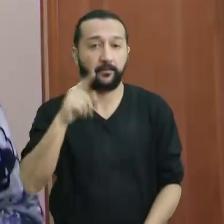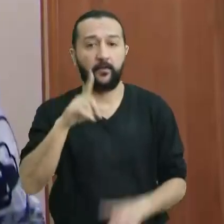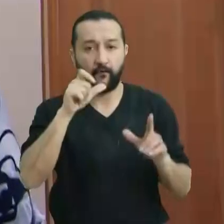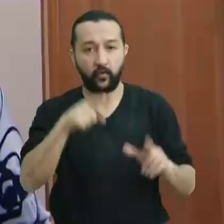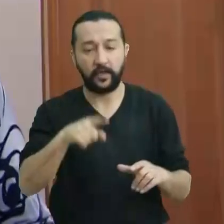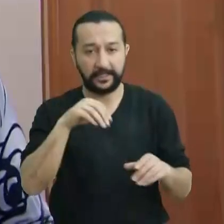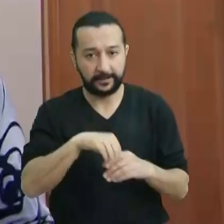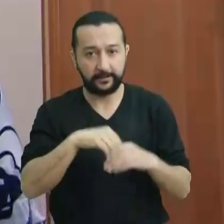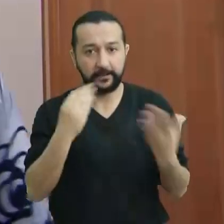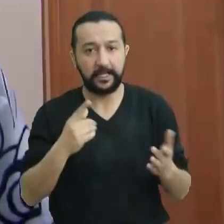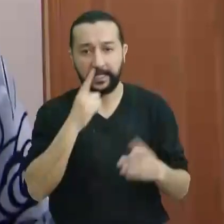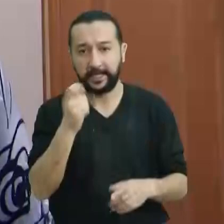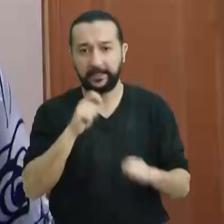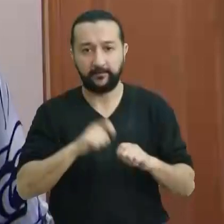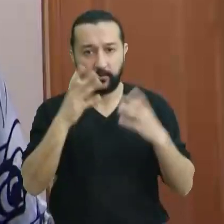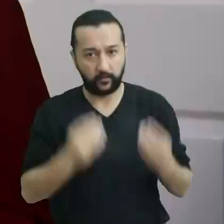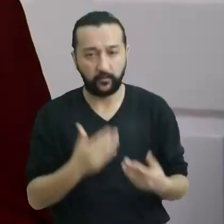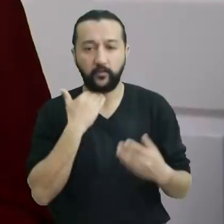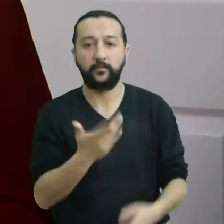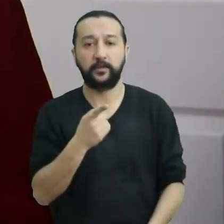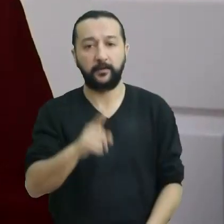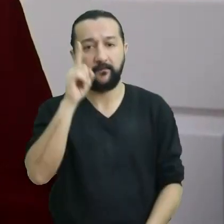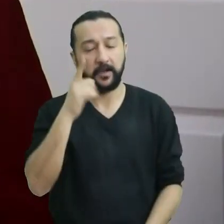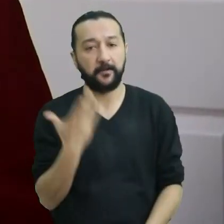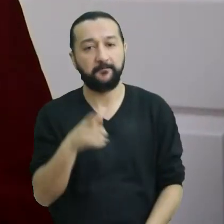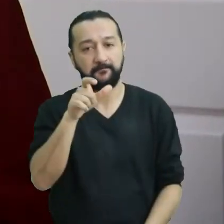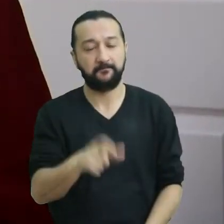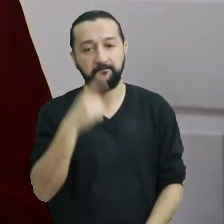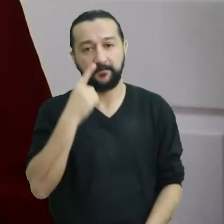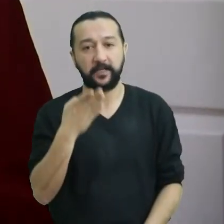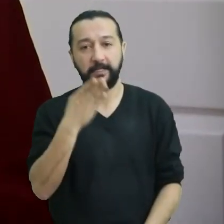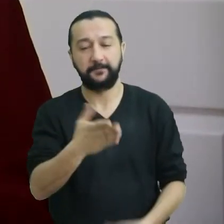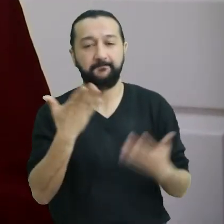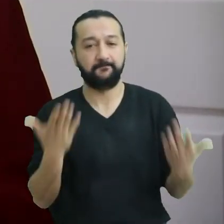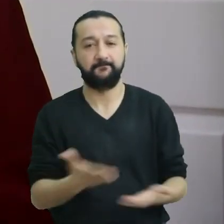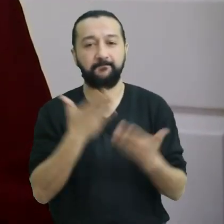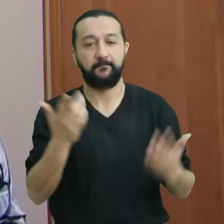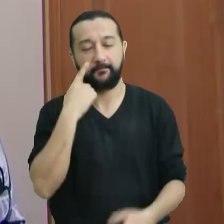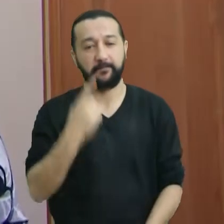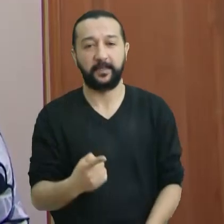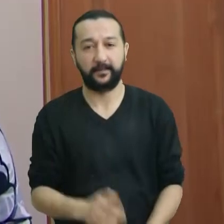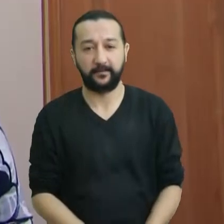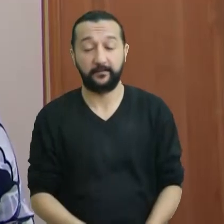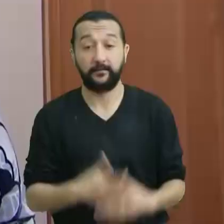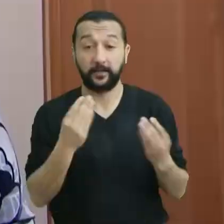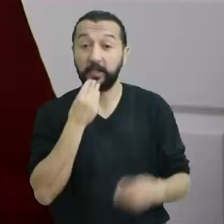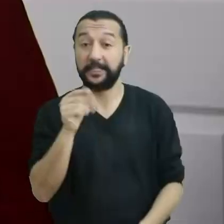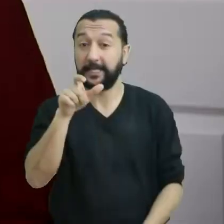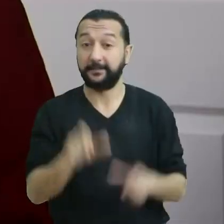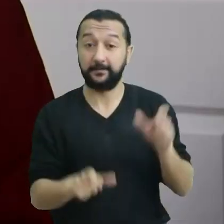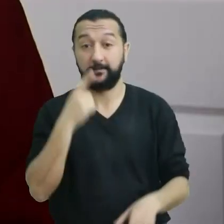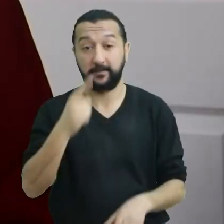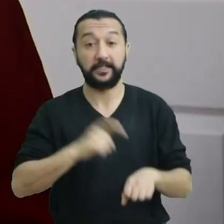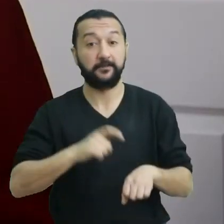Canım fotoğrafın ne işi var, olur mu öyle şey? Vallahi be şuraya bak ya. Gidey. Ne kadar